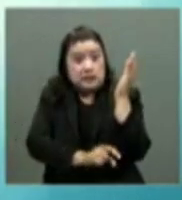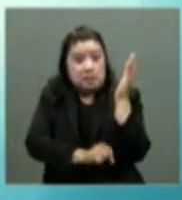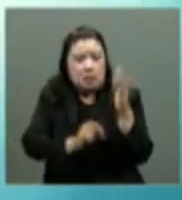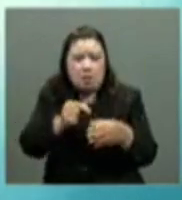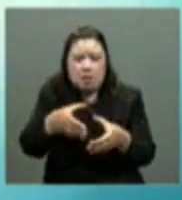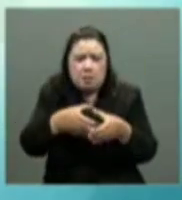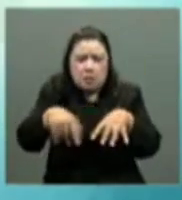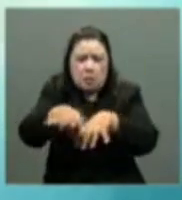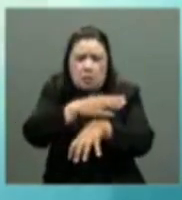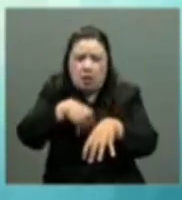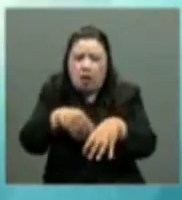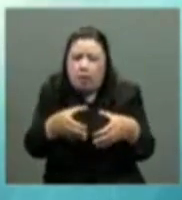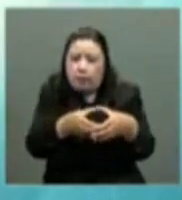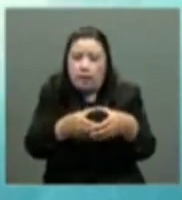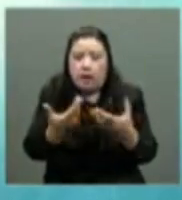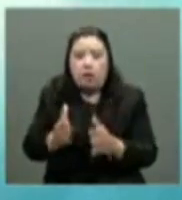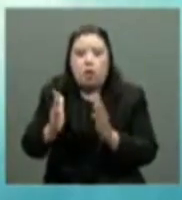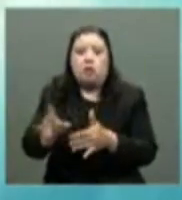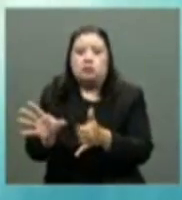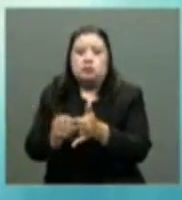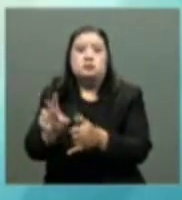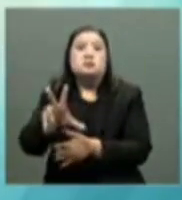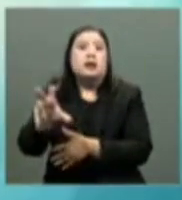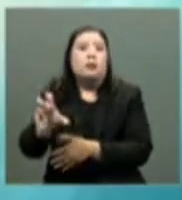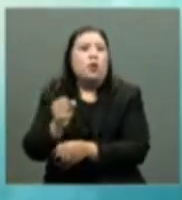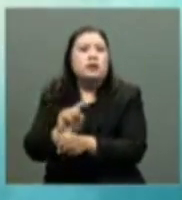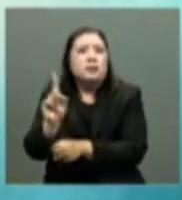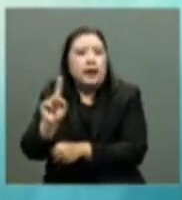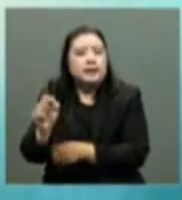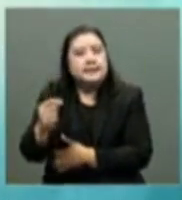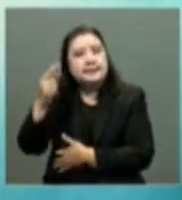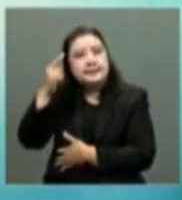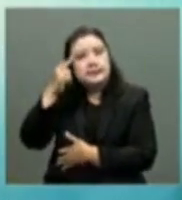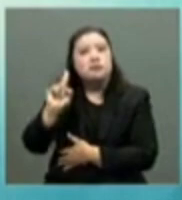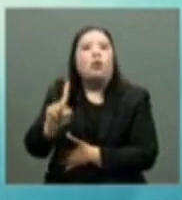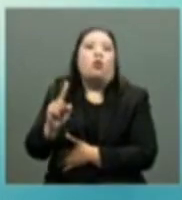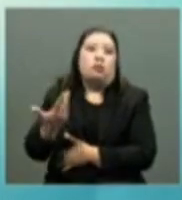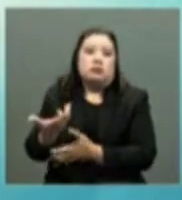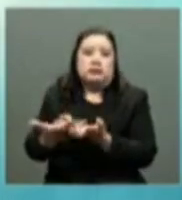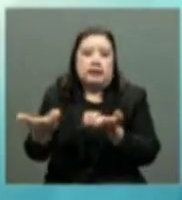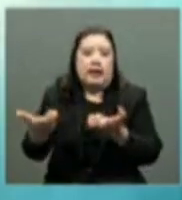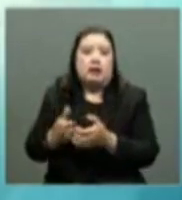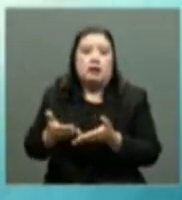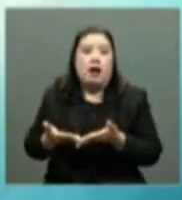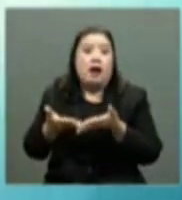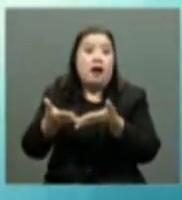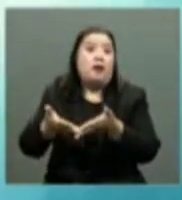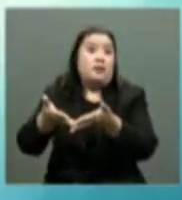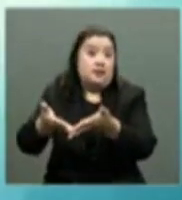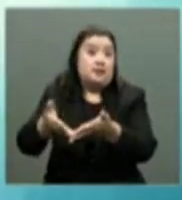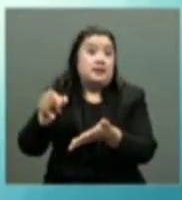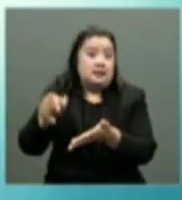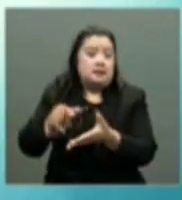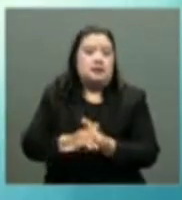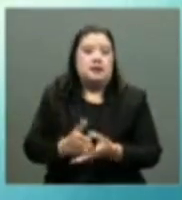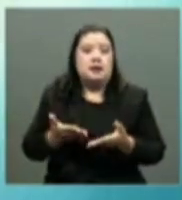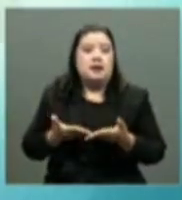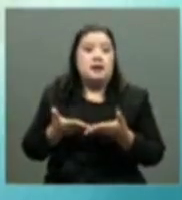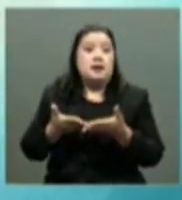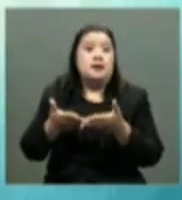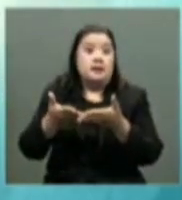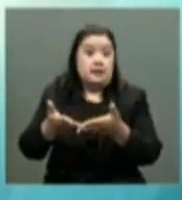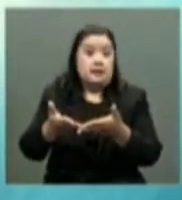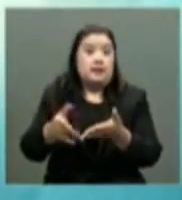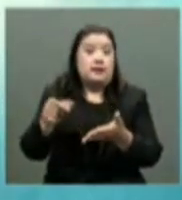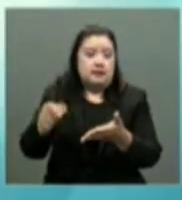เชื้อ300กว่าคนจะเอาไปอยู่ตรงไหนดีเขาใช้เรือครับเรือที่ใช้สำหรับพักเป็น